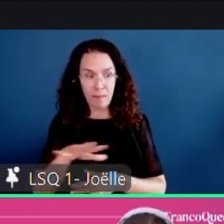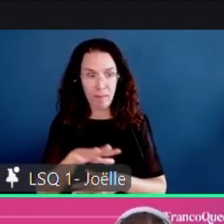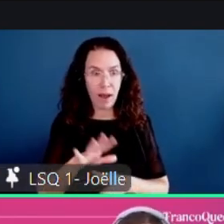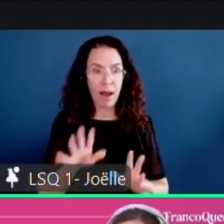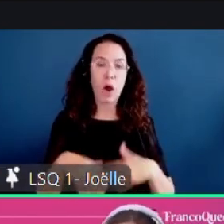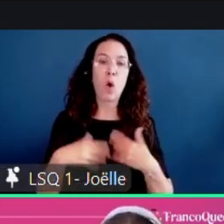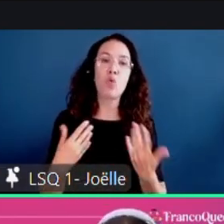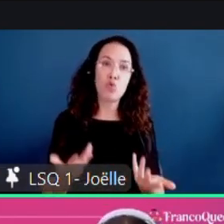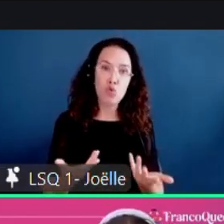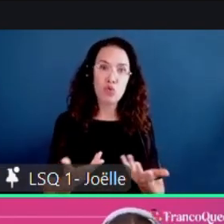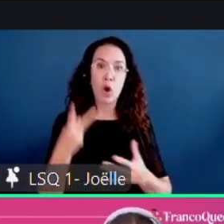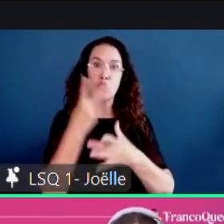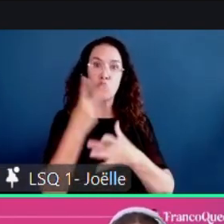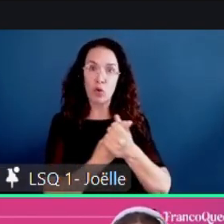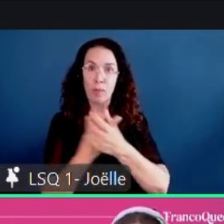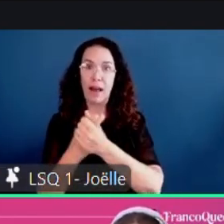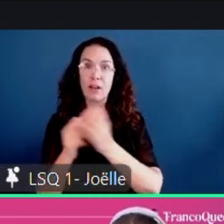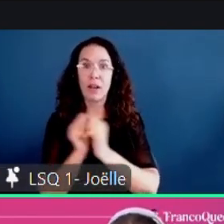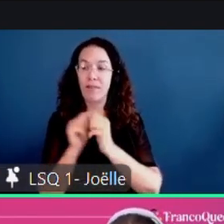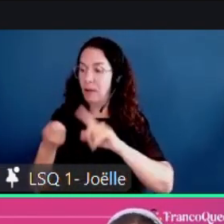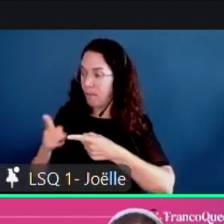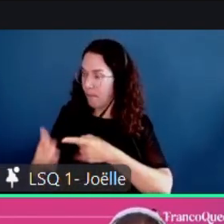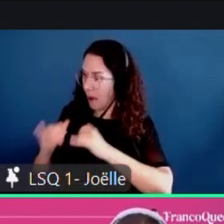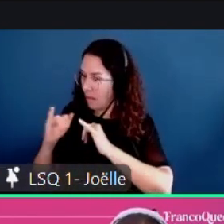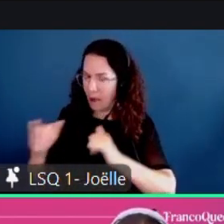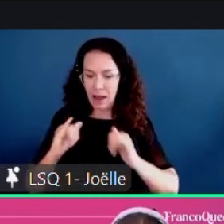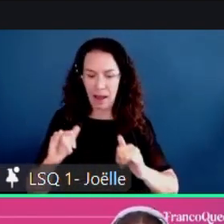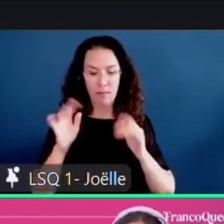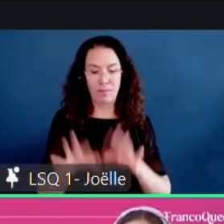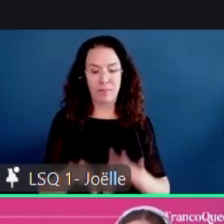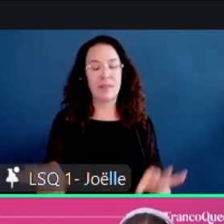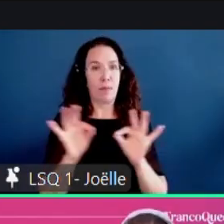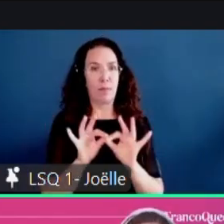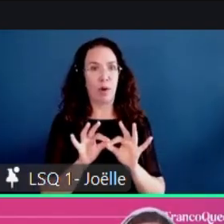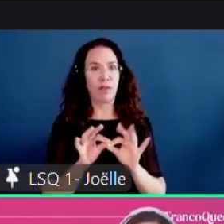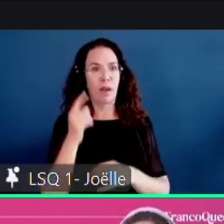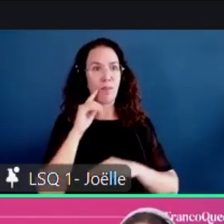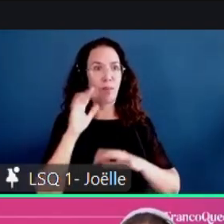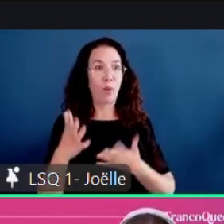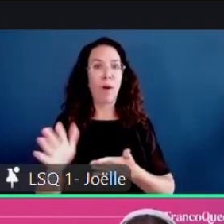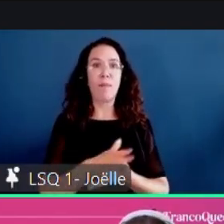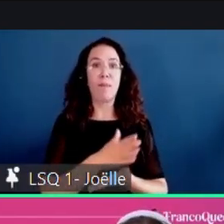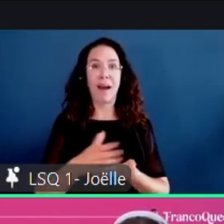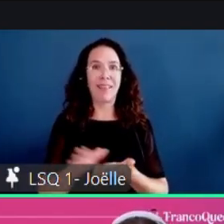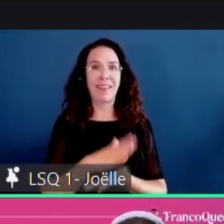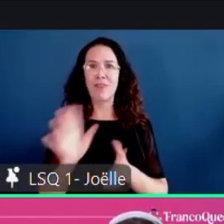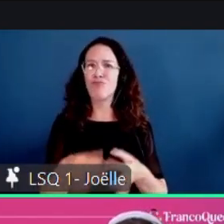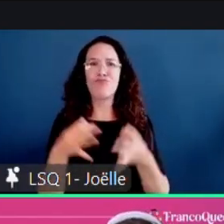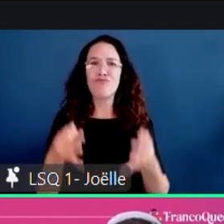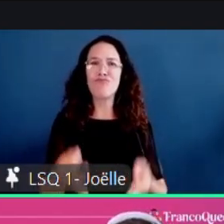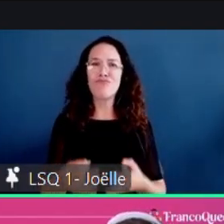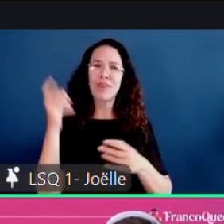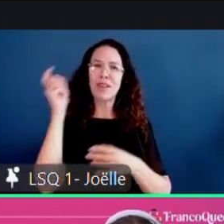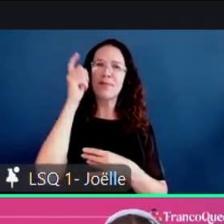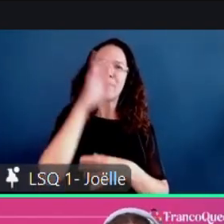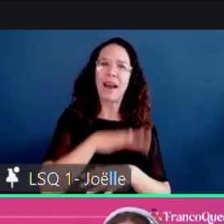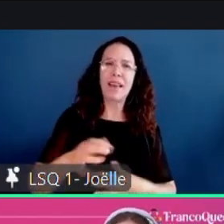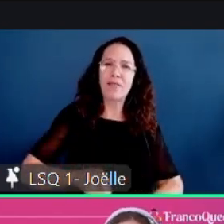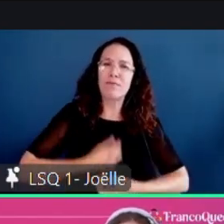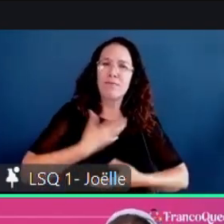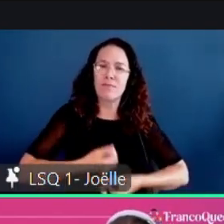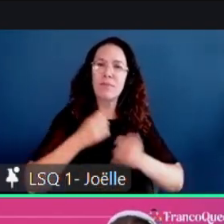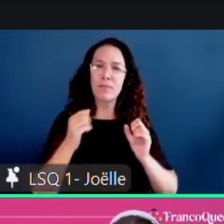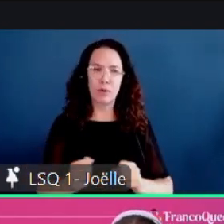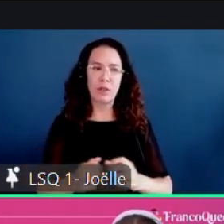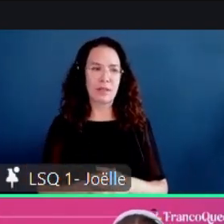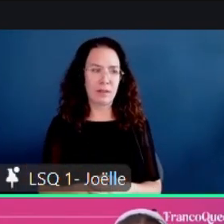euh, des jumelages, ça peut être assez important pour justement ce partage informel d'expérience.